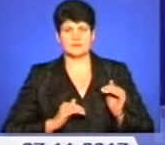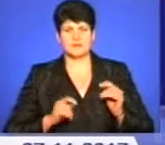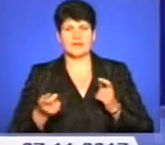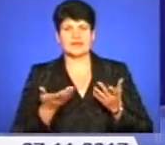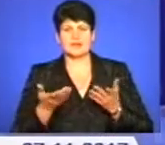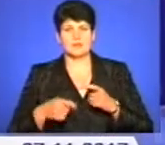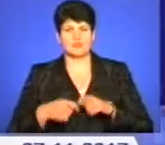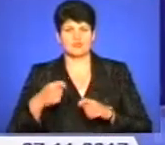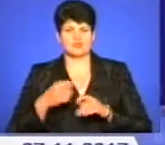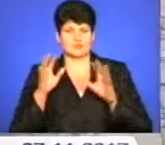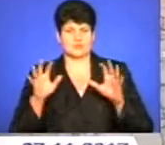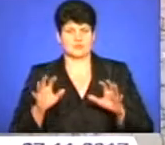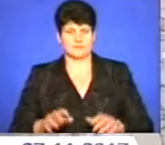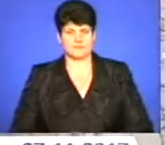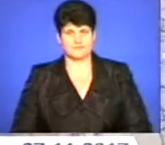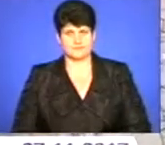порушують законодавство.